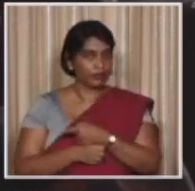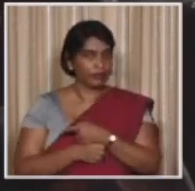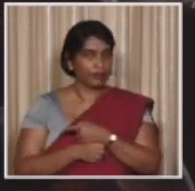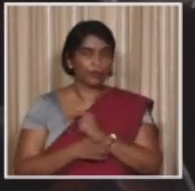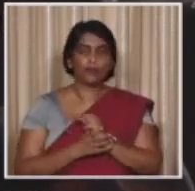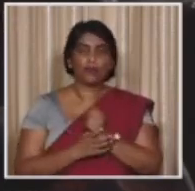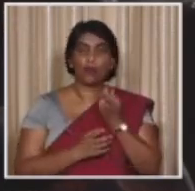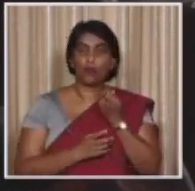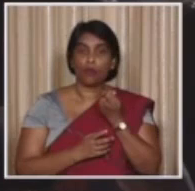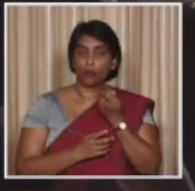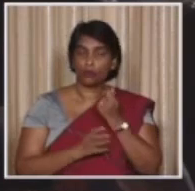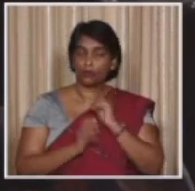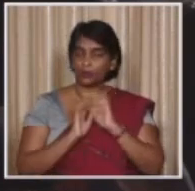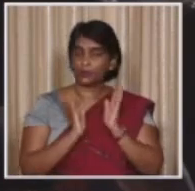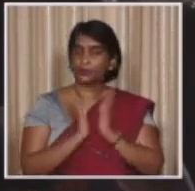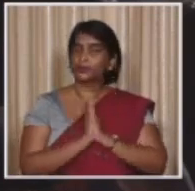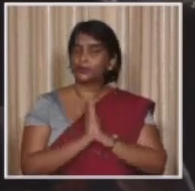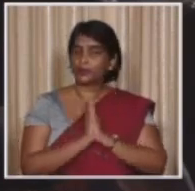මුදල් ටික